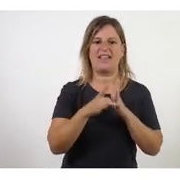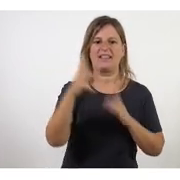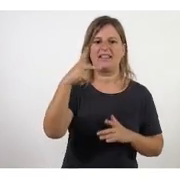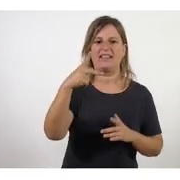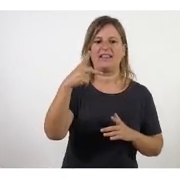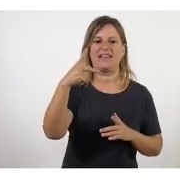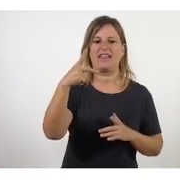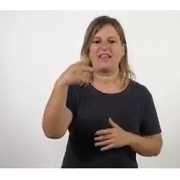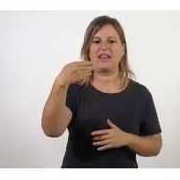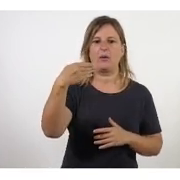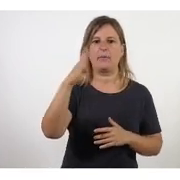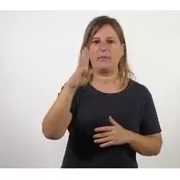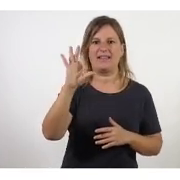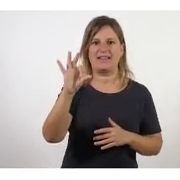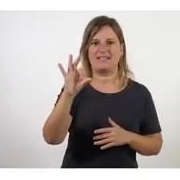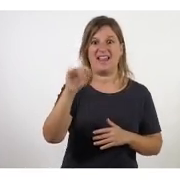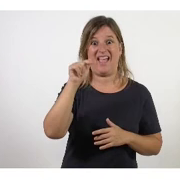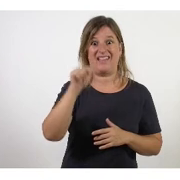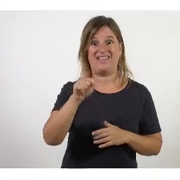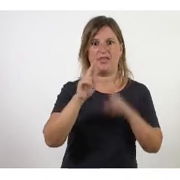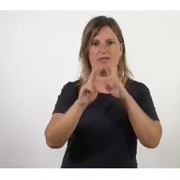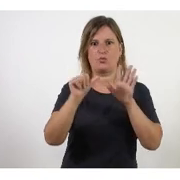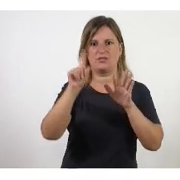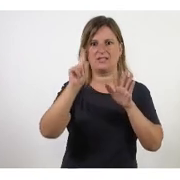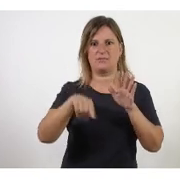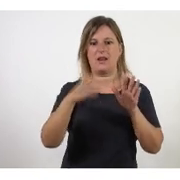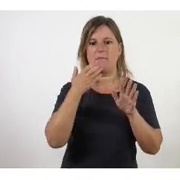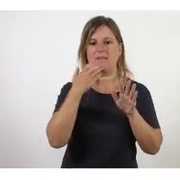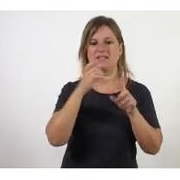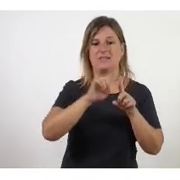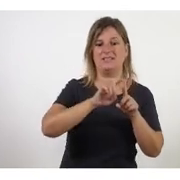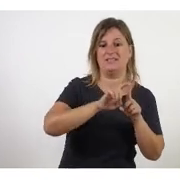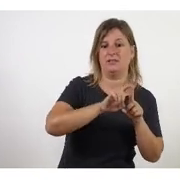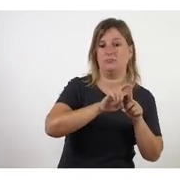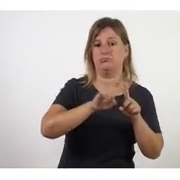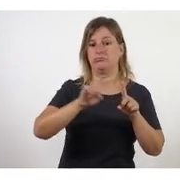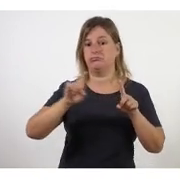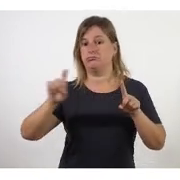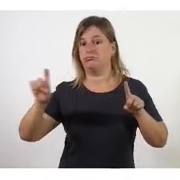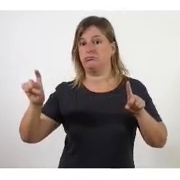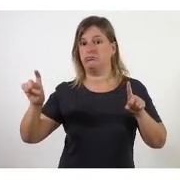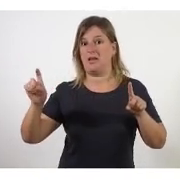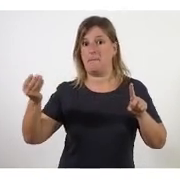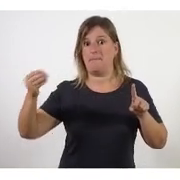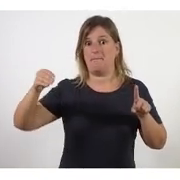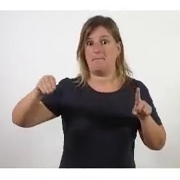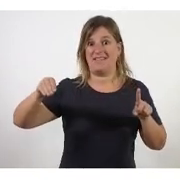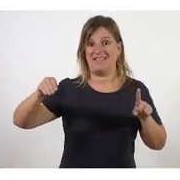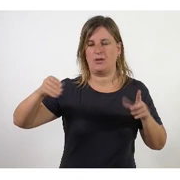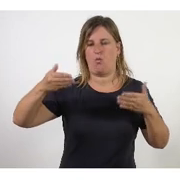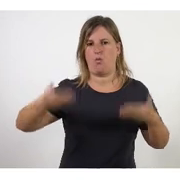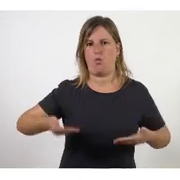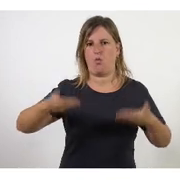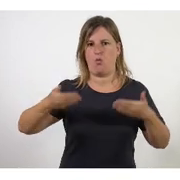d'informació, que aquí em posa 6.000. Penseu, si aneu cap a la dreta, si augmenteu la quantitat d'informació en el clip, el vídeo passarà